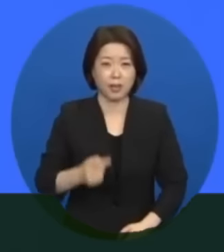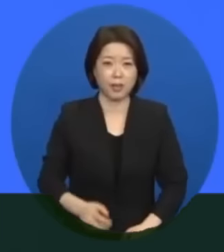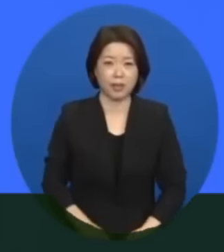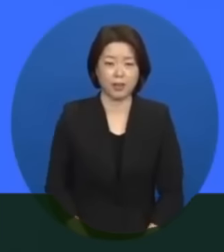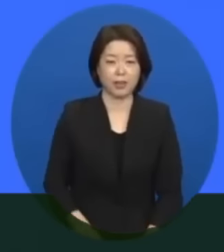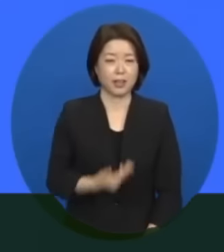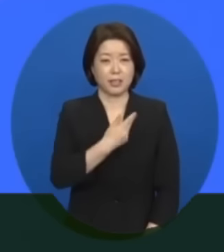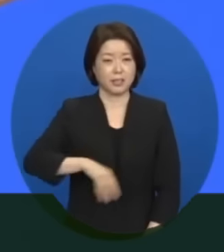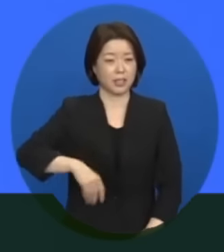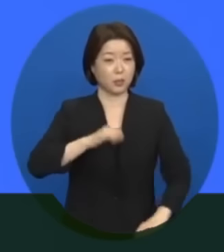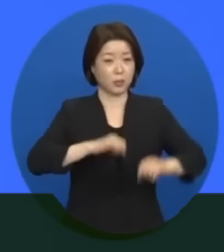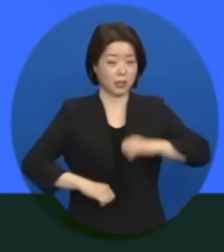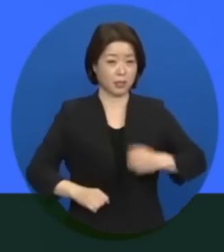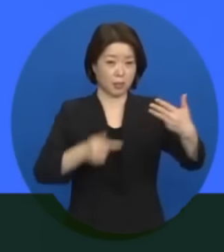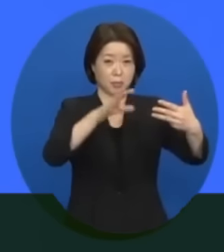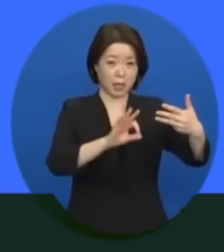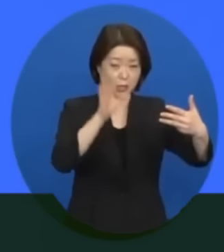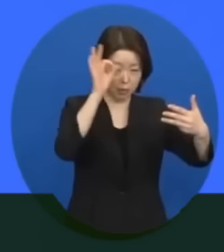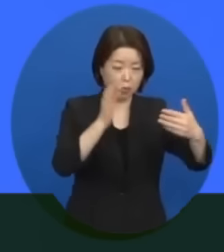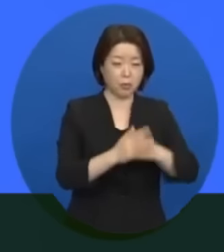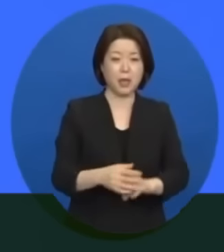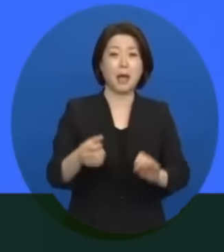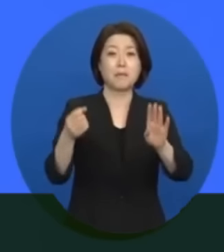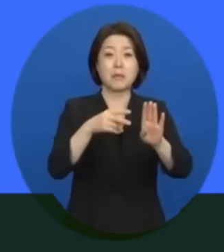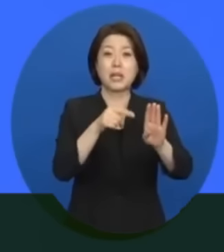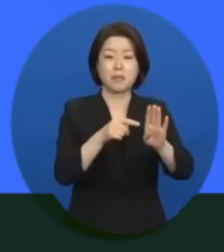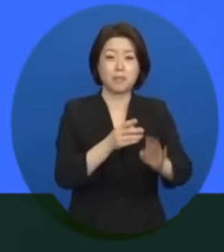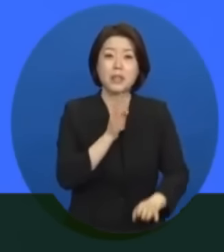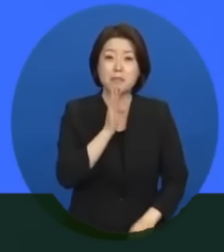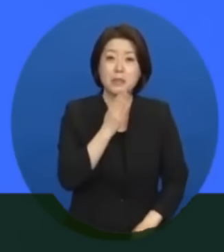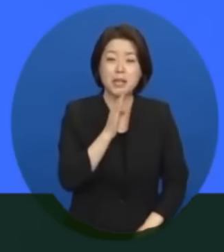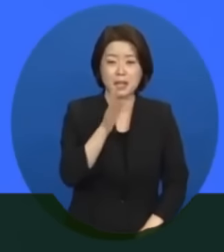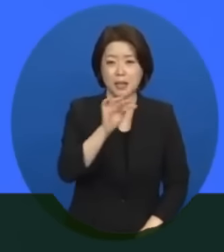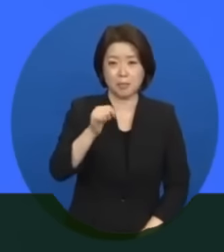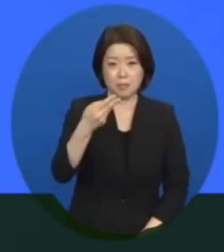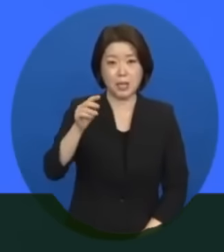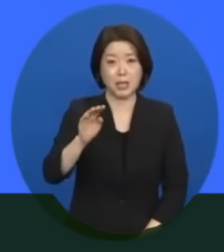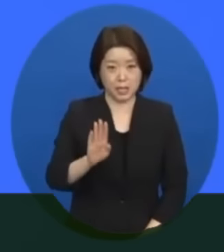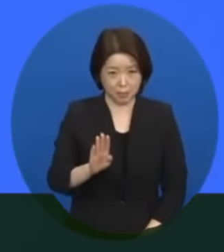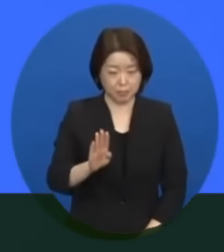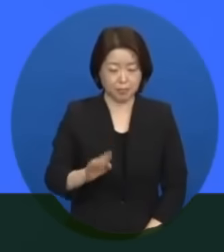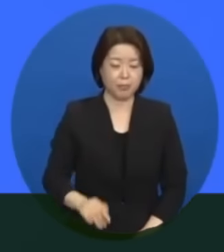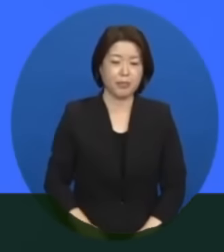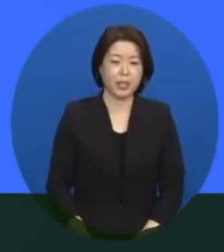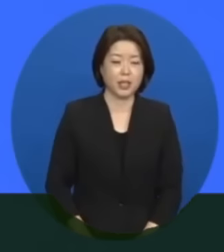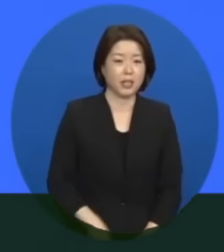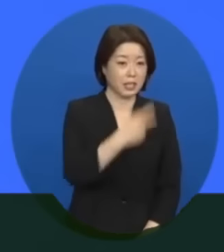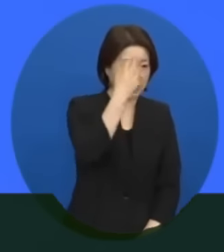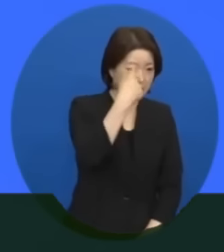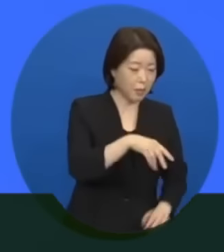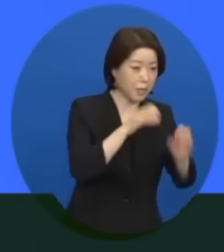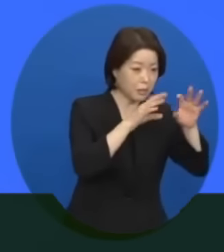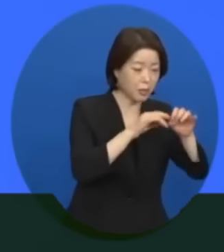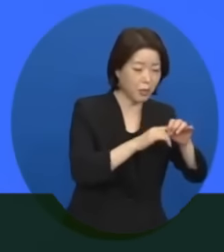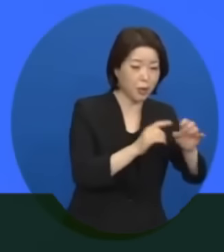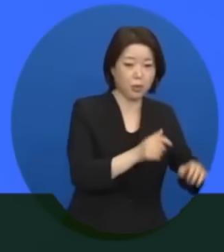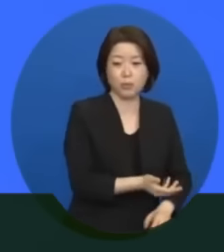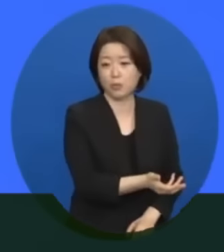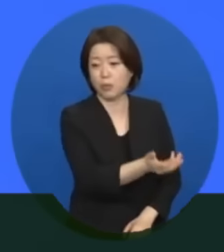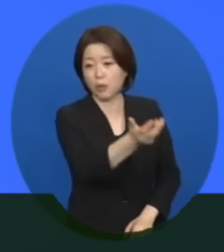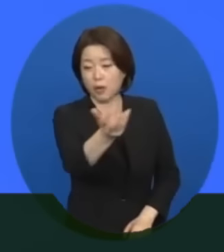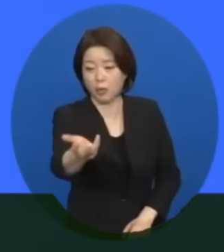사도행전 8장에 빌립이 사마리아 선교를 하고 광야로 갔죠 돌아오면서이 지역을고